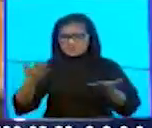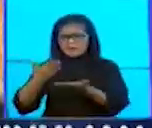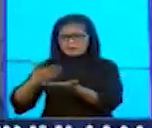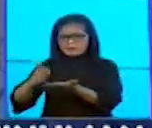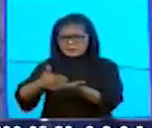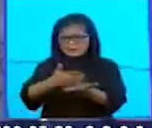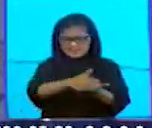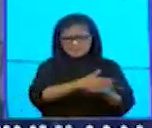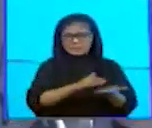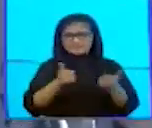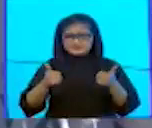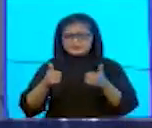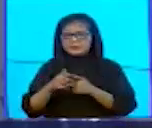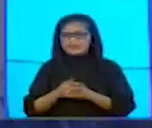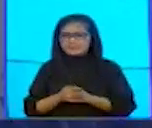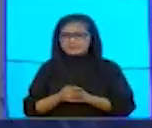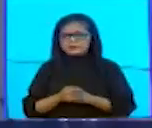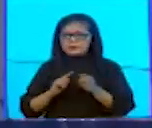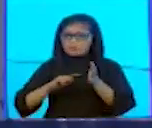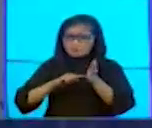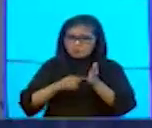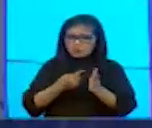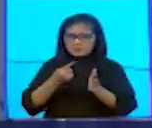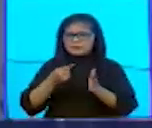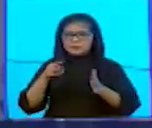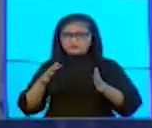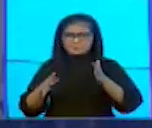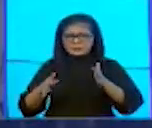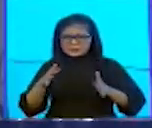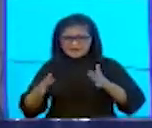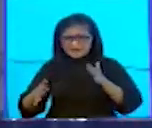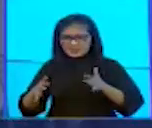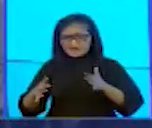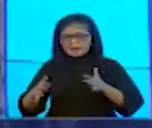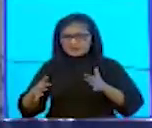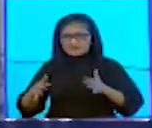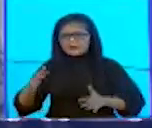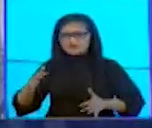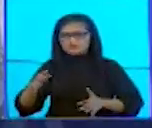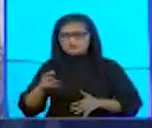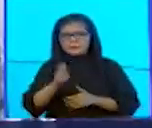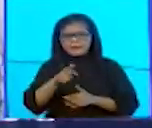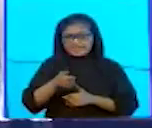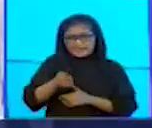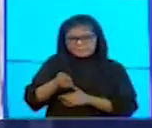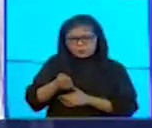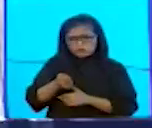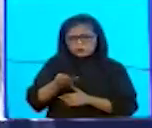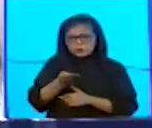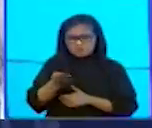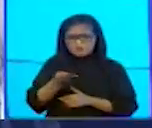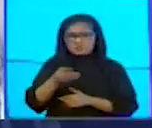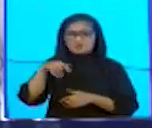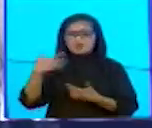Penyemprotan mulai gerak, mulai jalan, itu sudah kami kontrol dengan remote. Jadi yang saya buat atau bahan